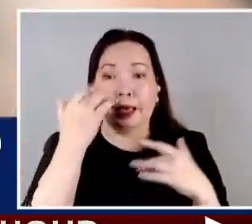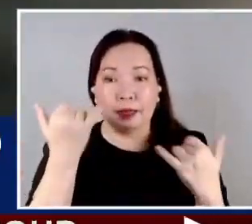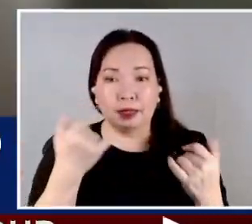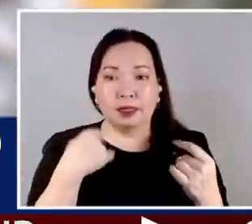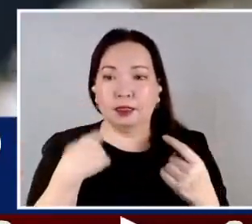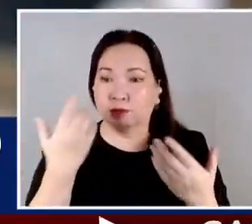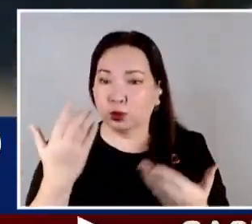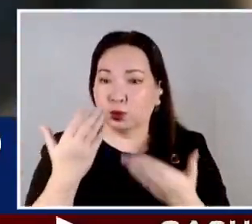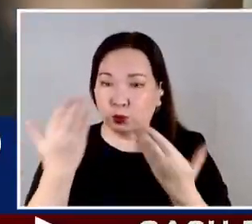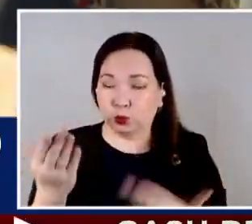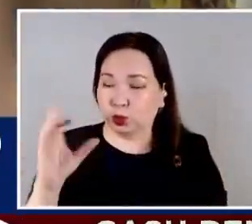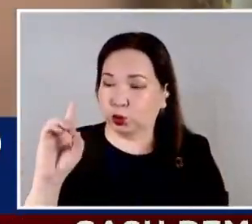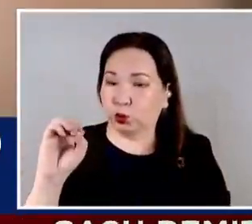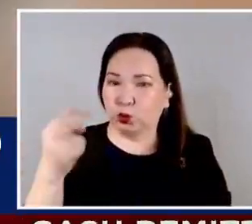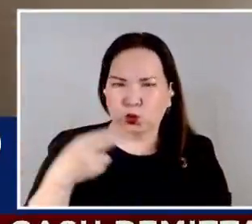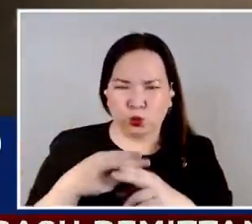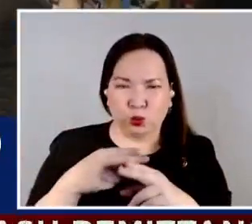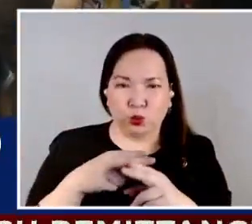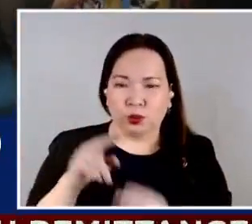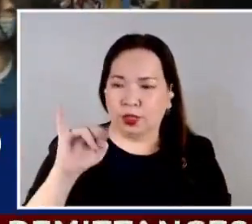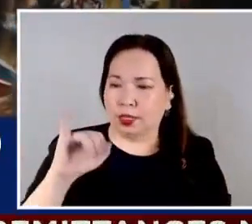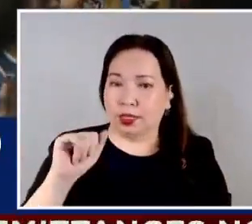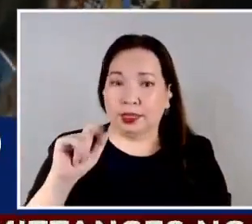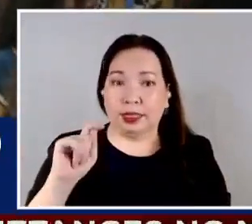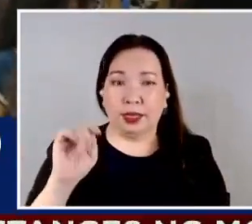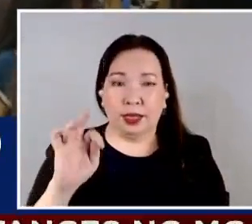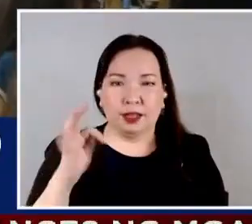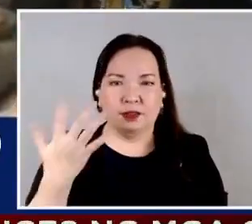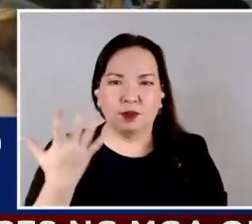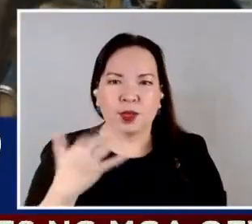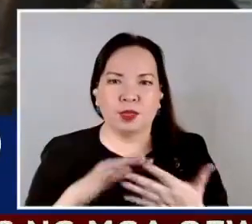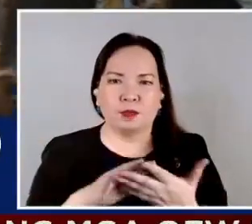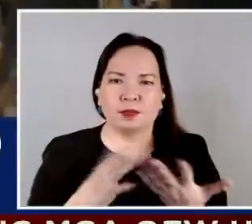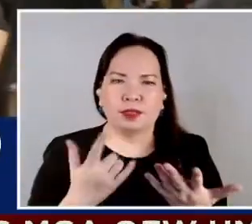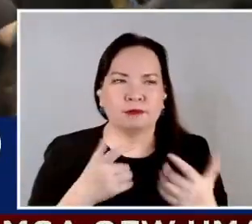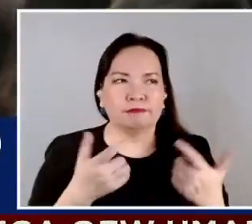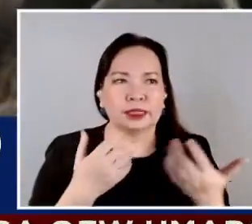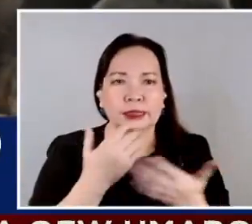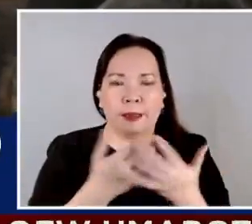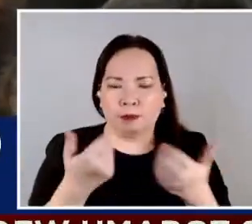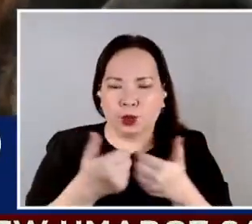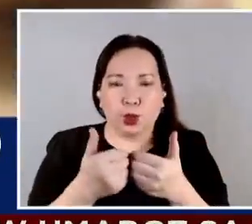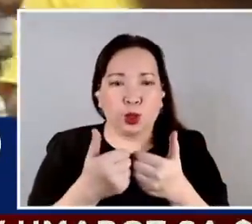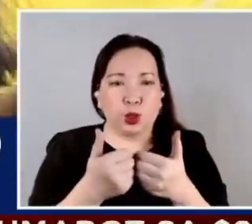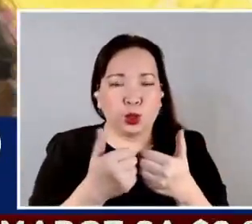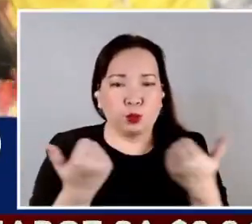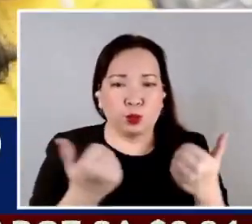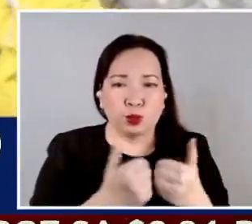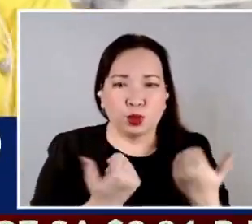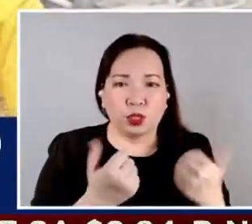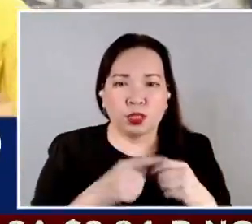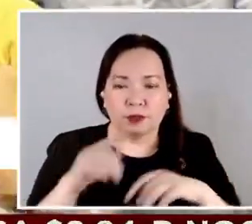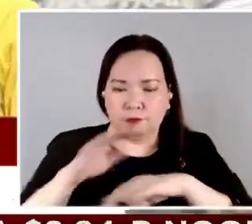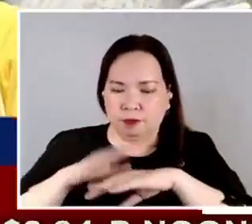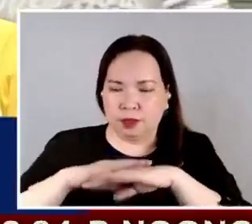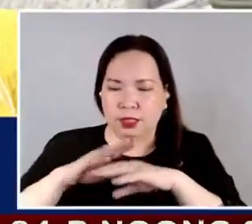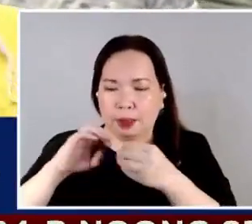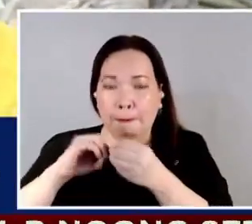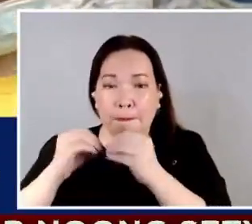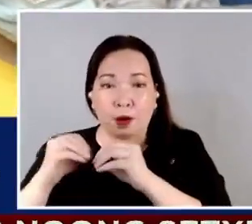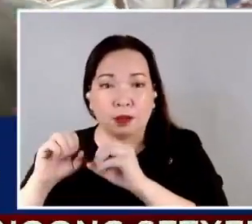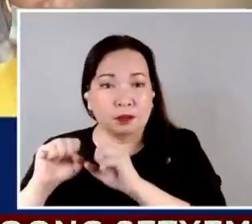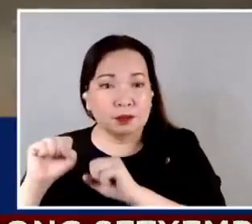irekomenda ng DOH sa IATF ang pag-decouple o paghihiwalay ng kasalukuyang ginagamit na alert level system